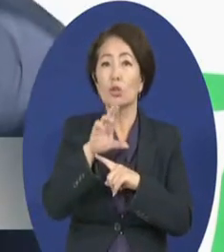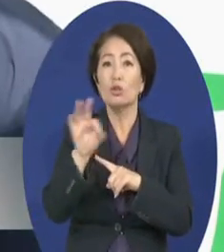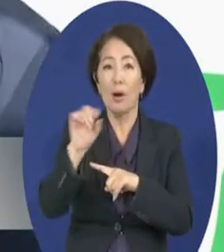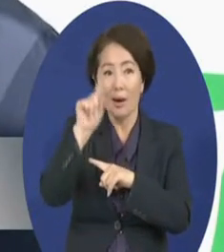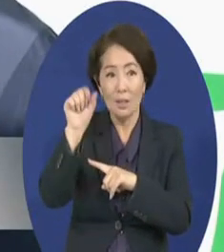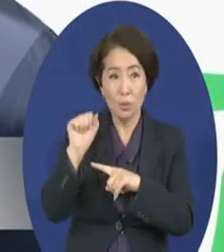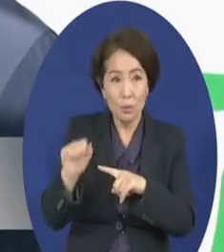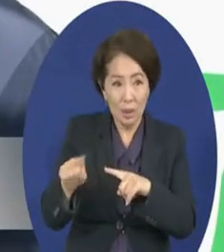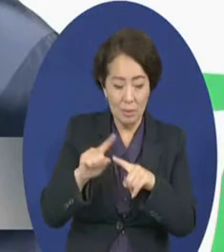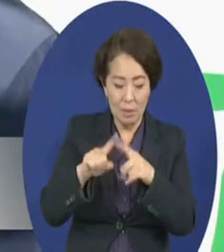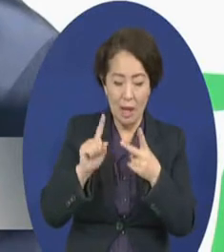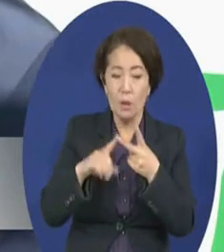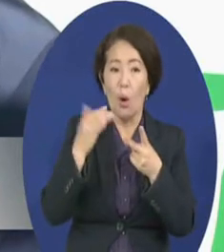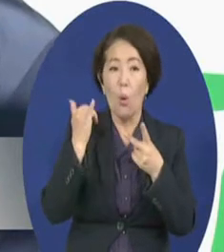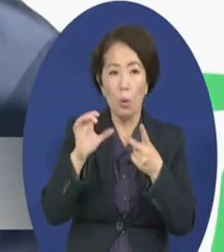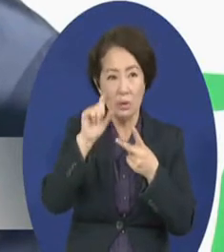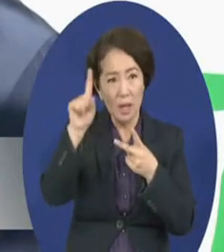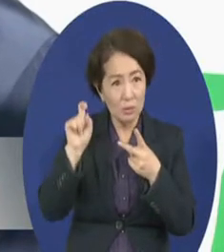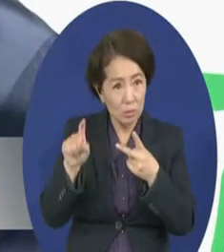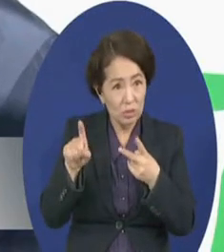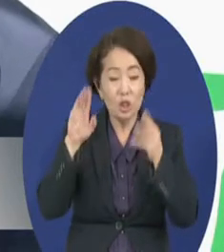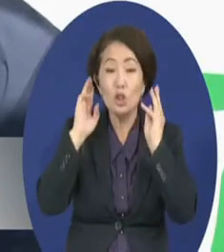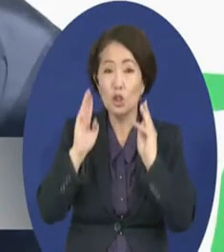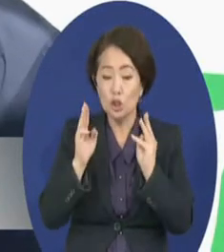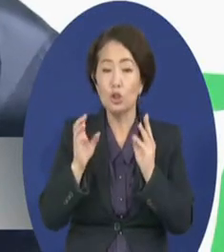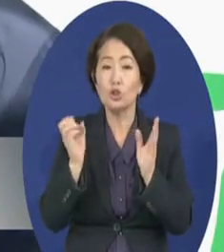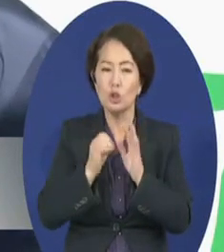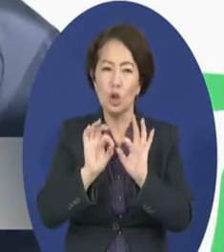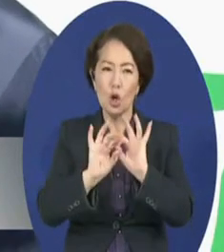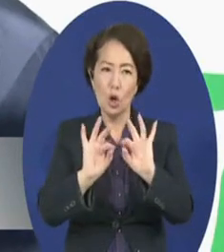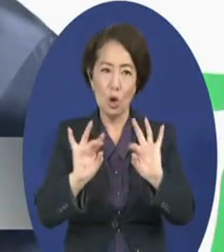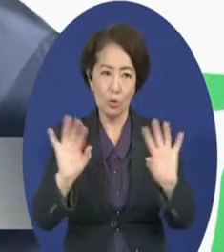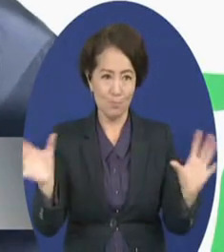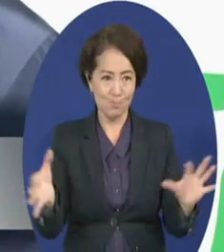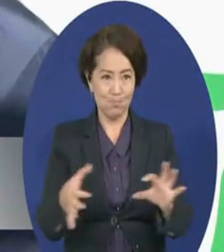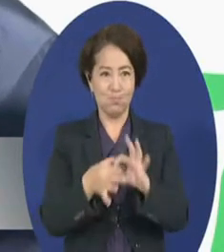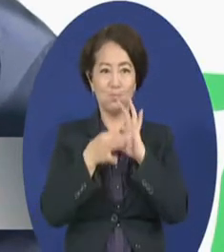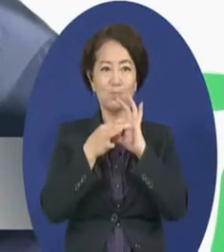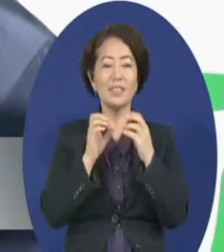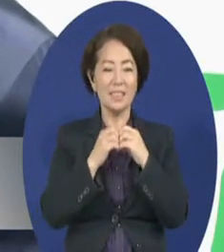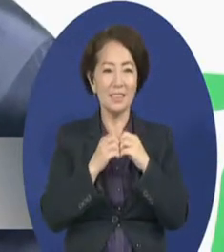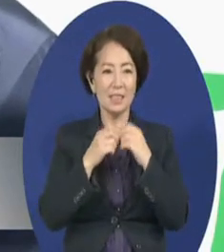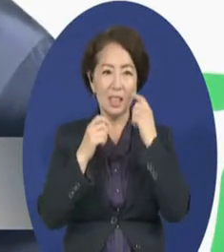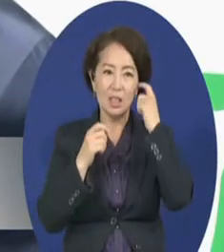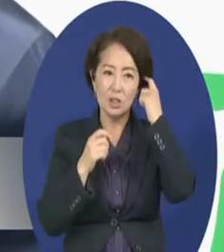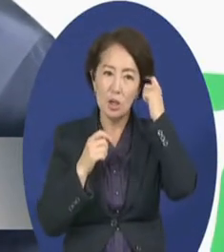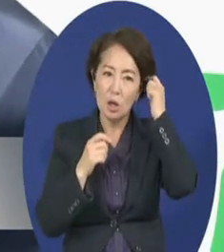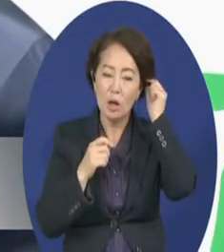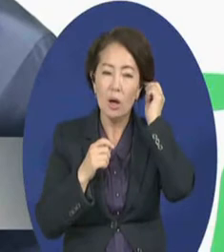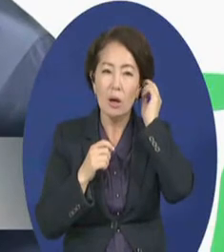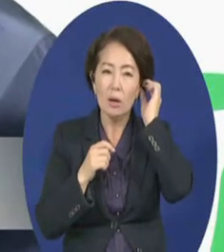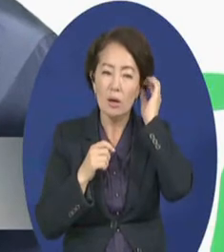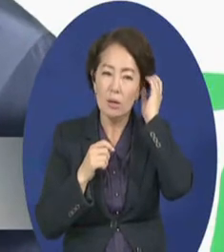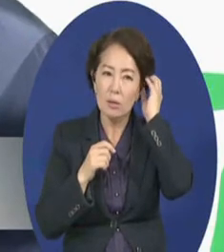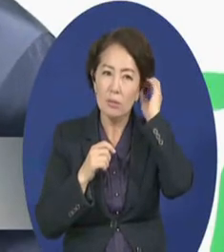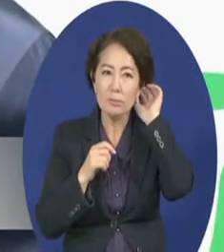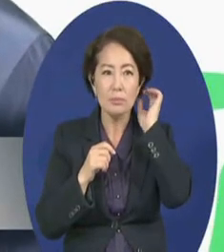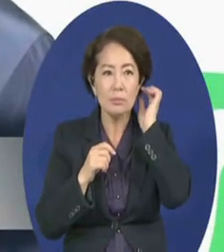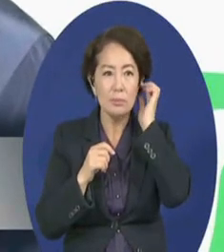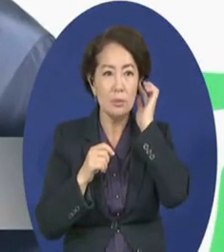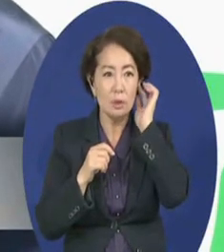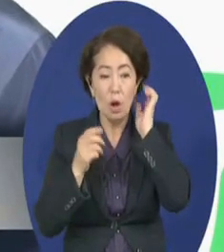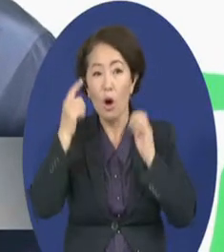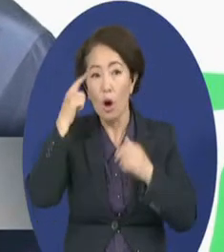асуудал, усны асуудал шийдэх хэрэгтэй. Ийм олон зүйлүүд цогцоороо хийгднэ гэж ингэж ойлгох хэрэгтэй. Энийг одоо шинээр байгуулах